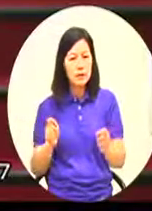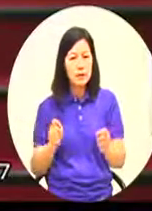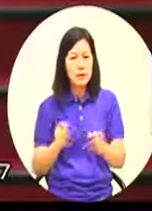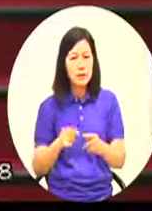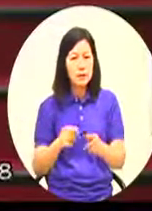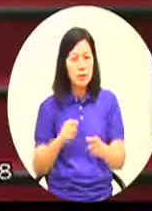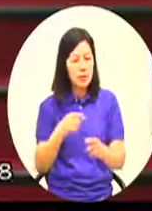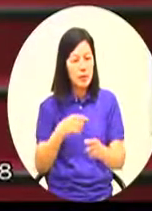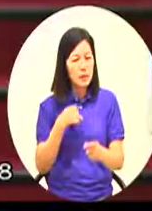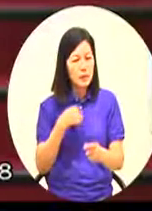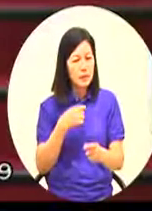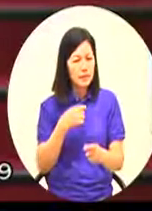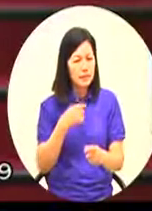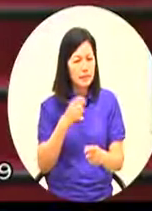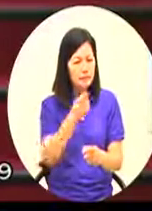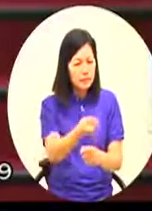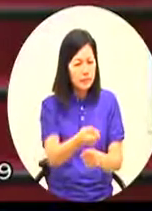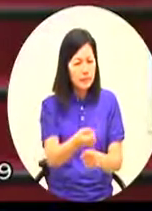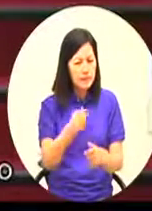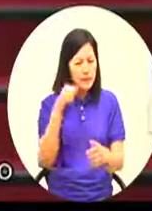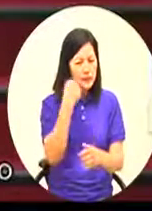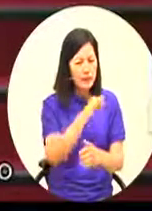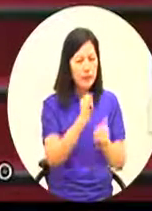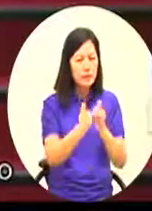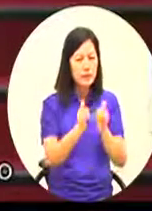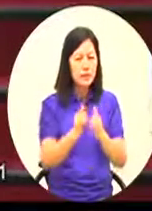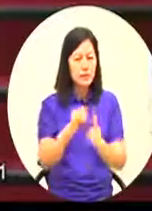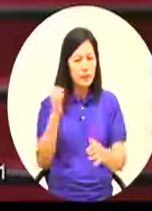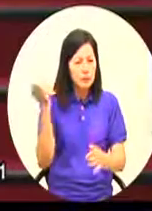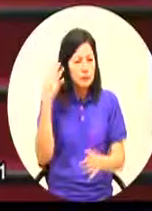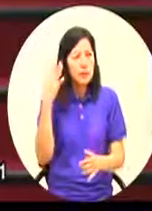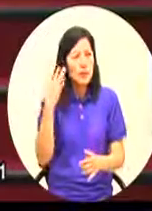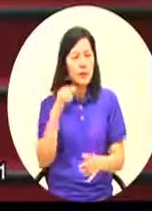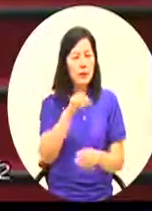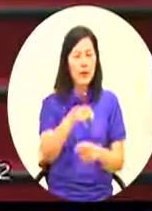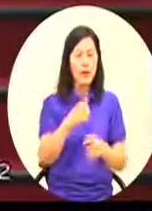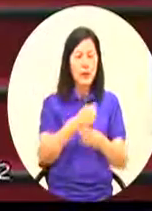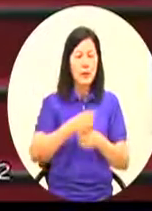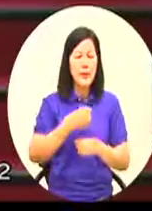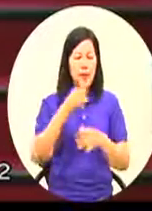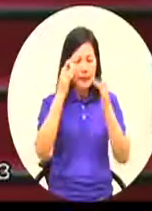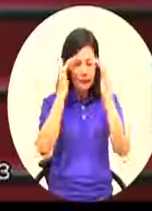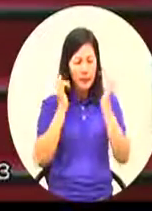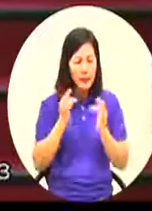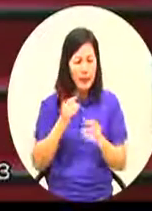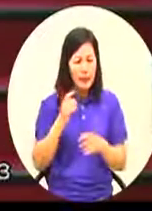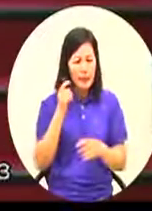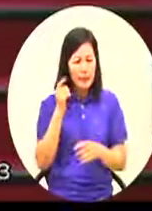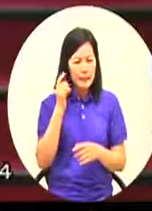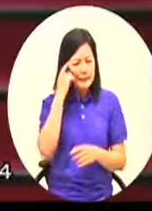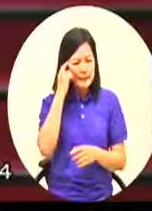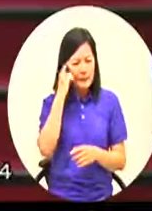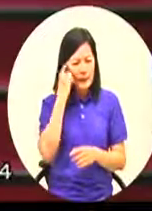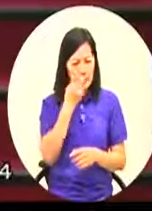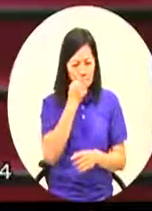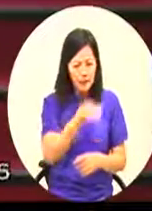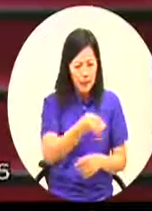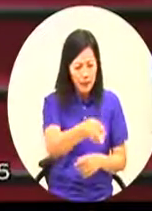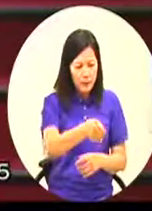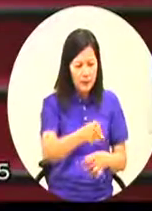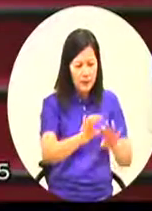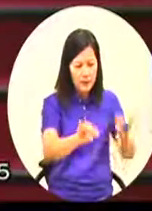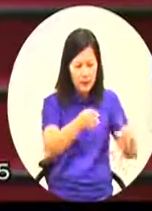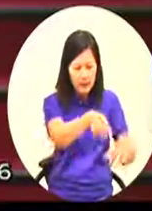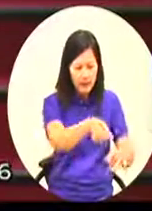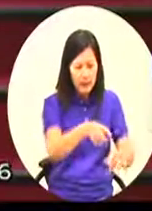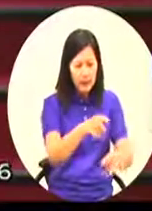点，让我们台湾人听到纳马夏就想要去看这个地标、这一个点哈。因